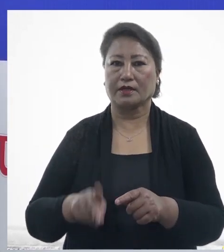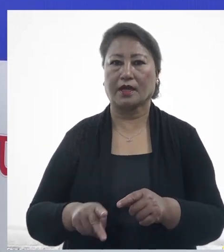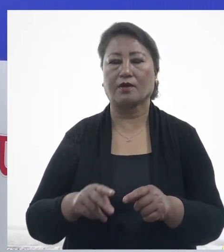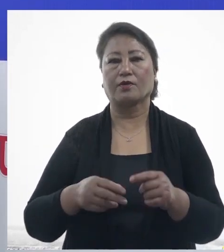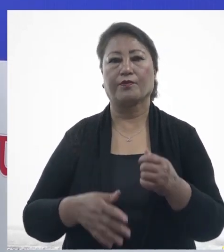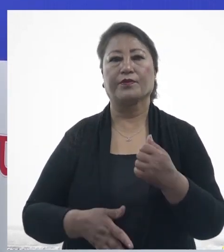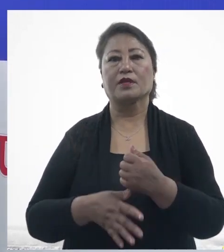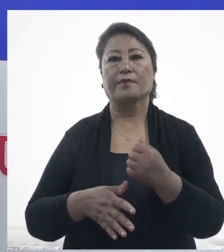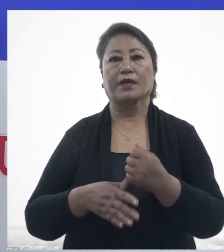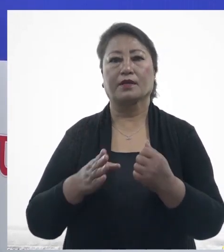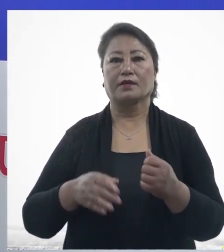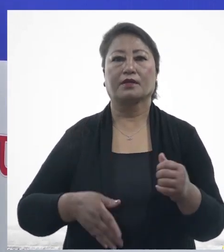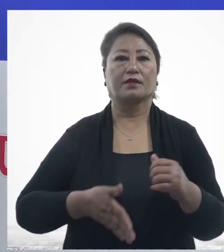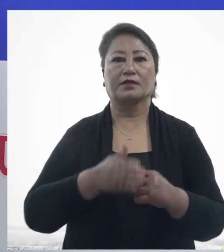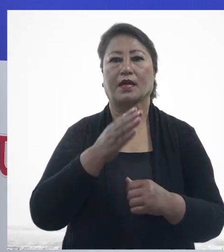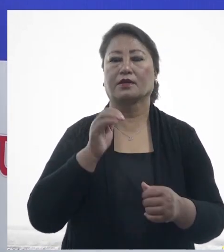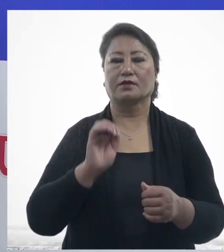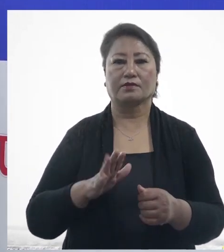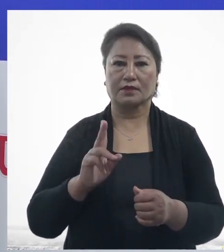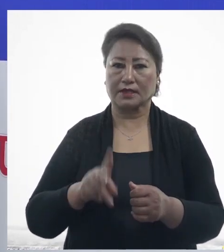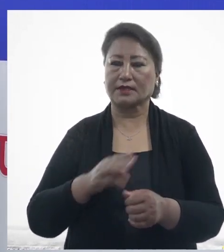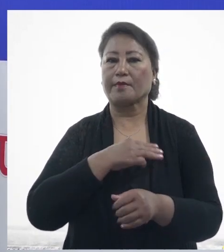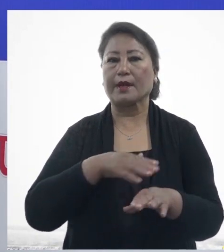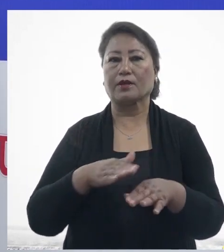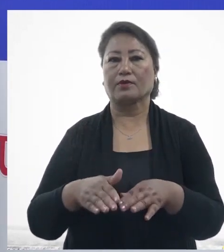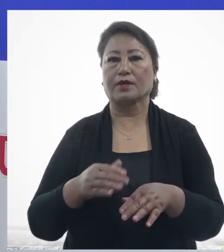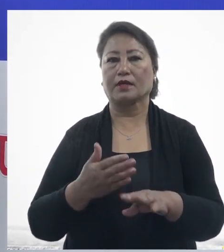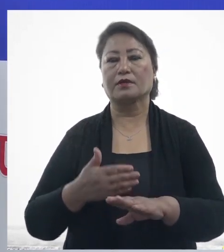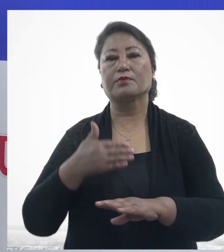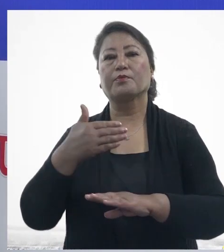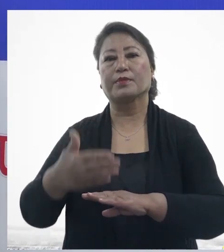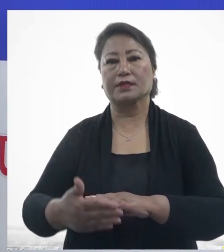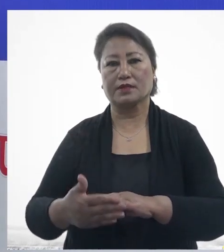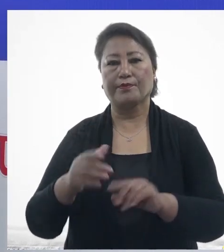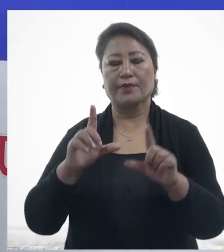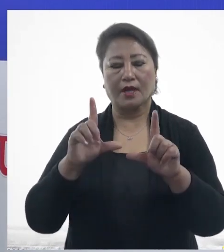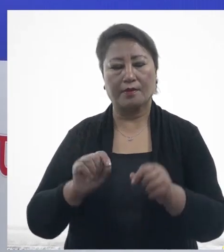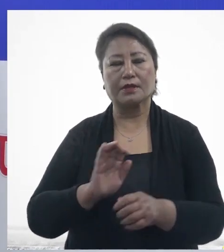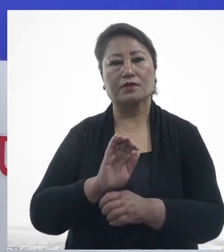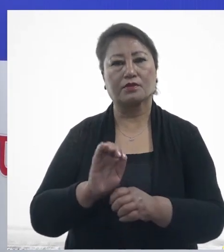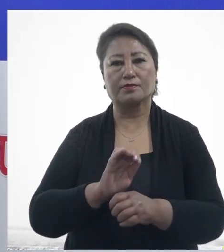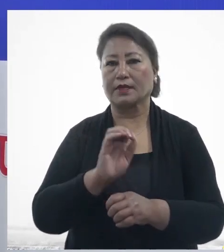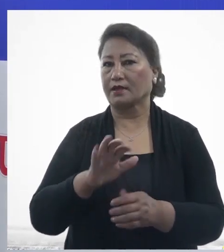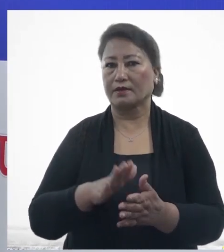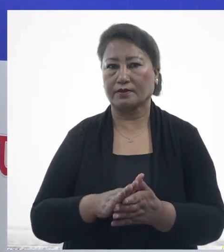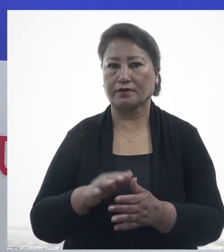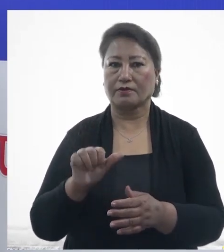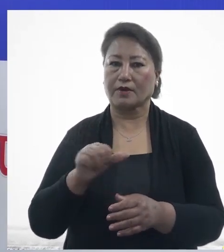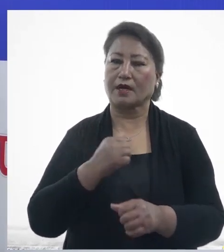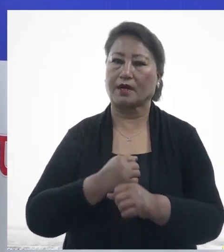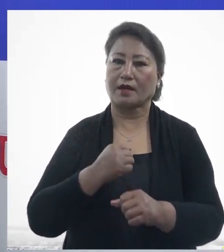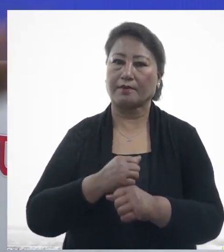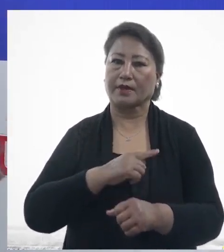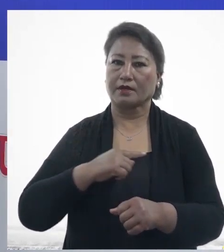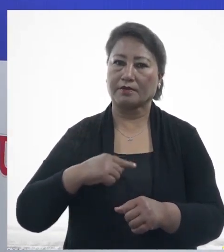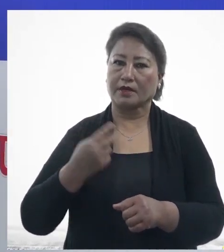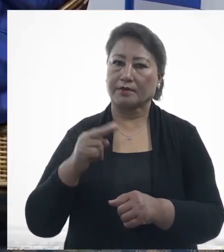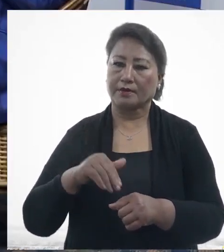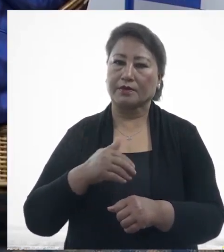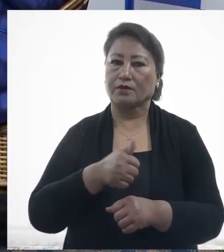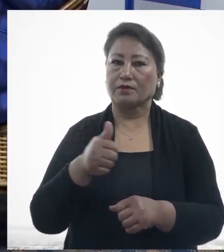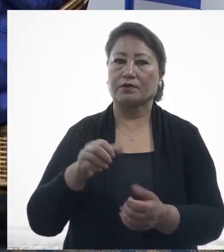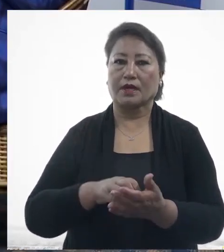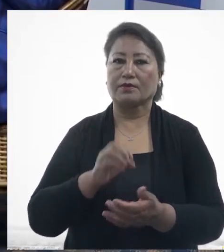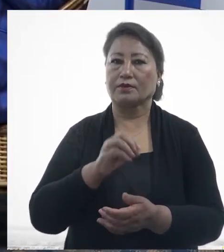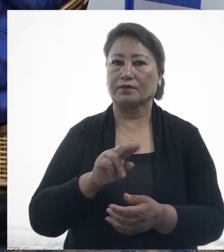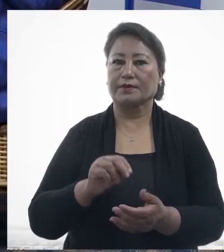उहाँहरू त्यहाँ जान सक्नुहुन्न। हो त्यस्तो खालको मान्छेहरूलाई हामीले त्योभन्दा पछाडि हामीले उहाँहरूलाई आवश्यक सुविधा चाहिँ दिँदैनौँ, किनभने उहाँ जागिर भइसके पछाडि त्यो ठाउँ चाहिँ हामीले अरूलाई दिनुपर्ने